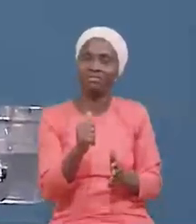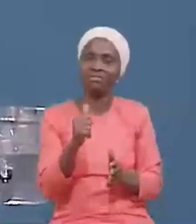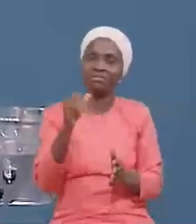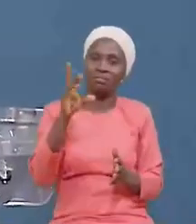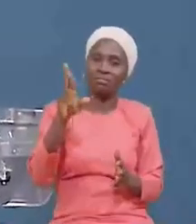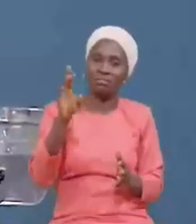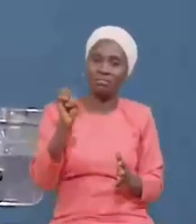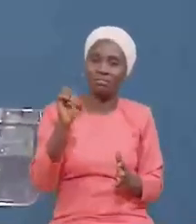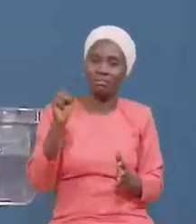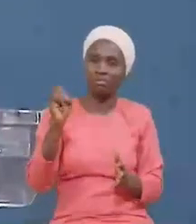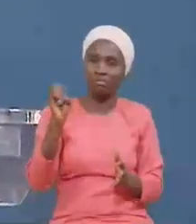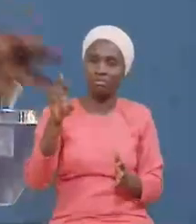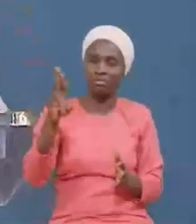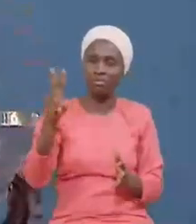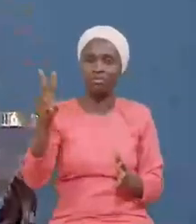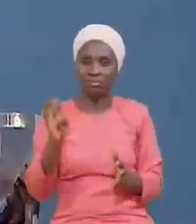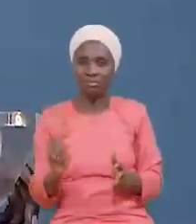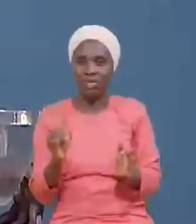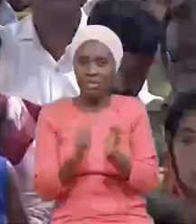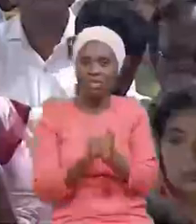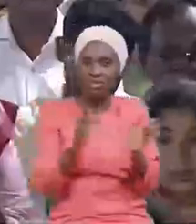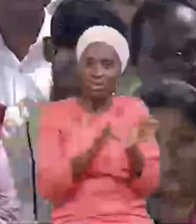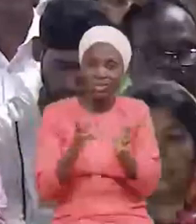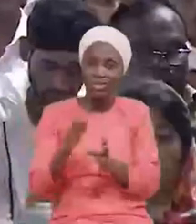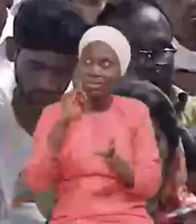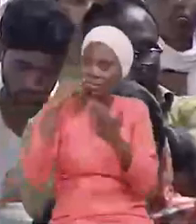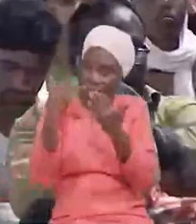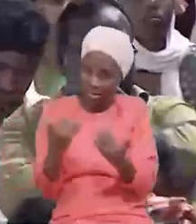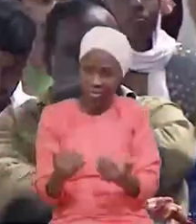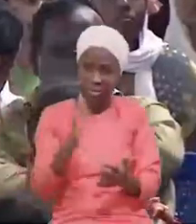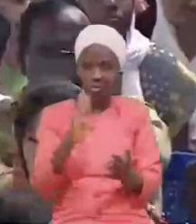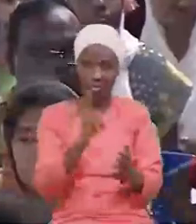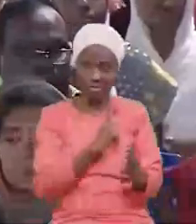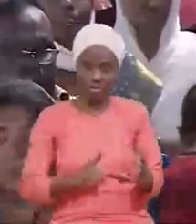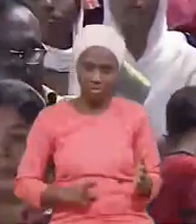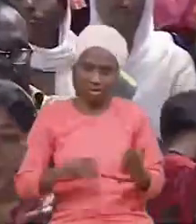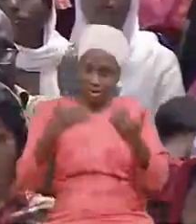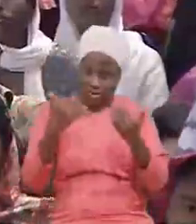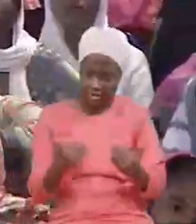que Jésus est maintenant votre Seigneur. Il est maintenant votre Maître.